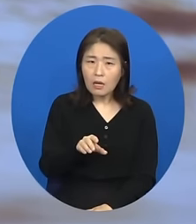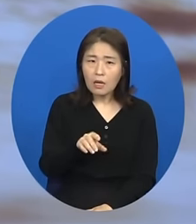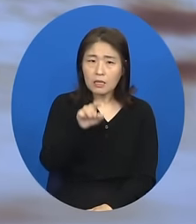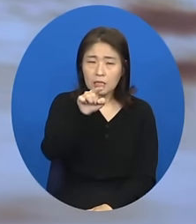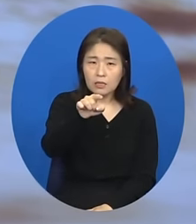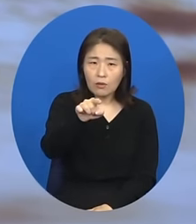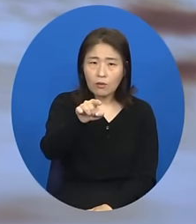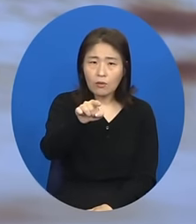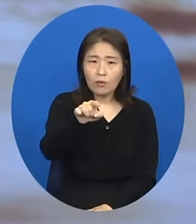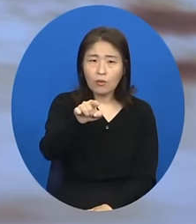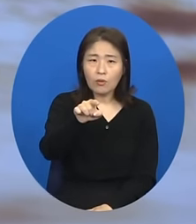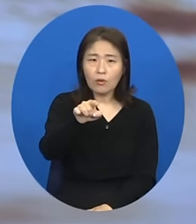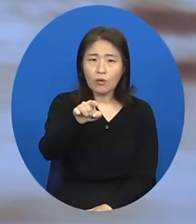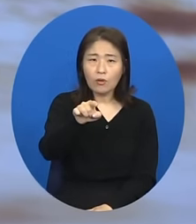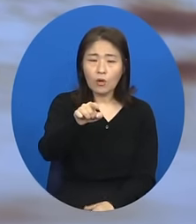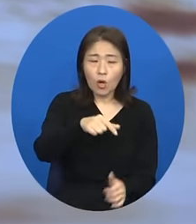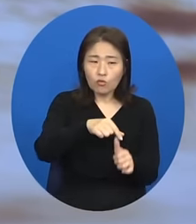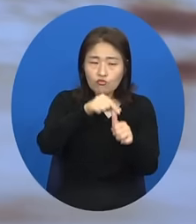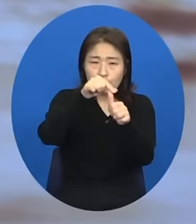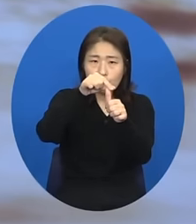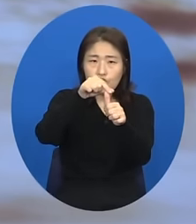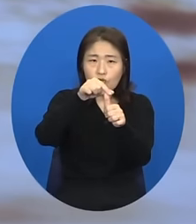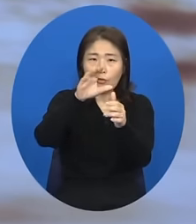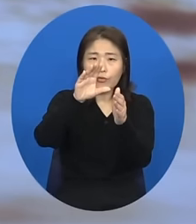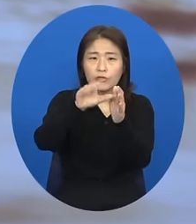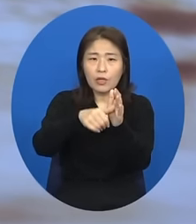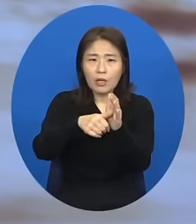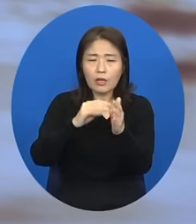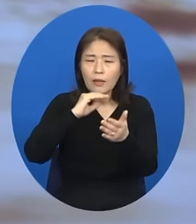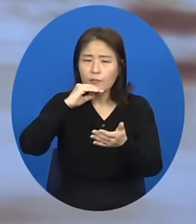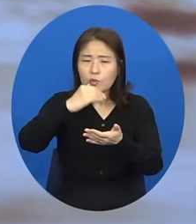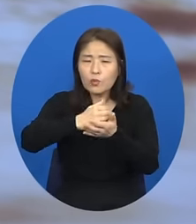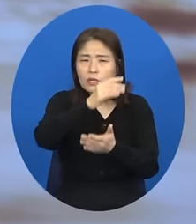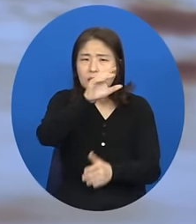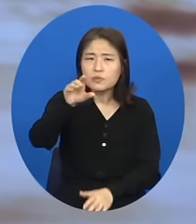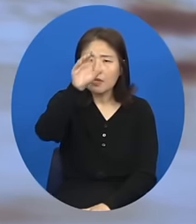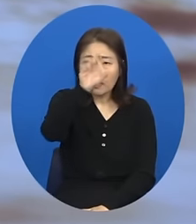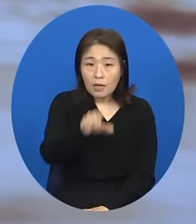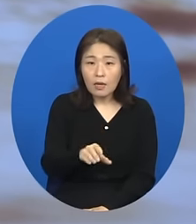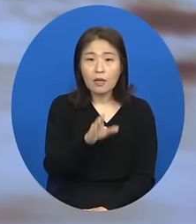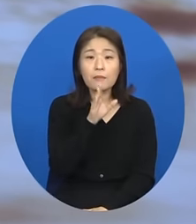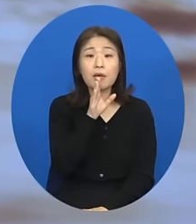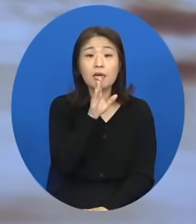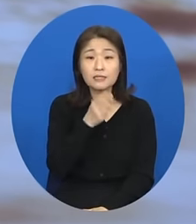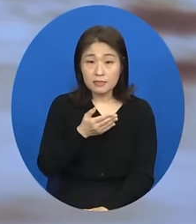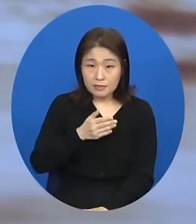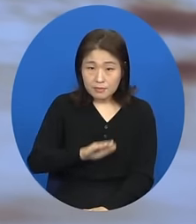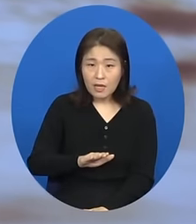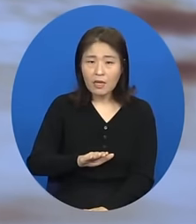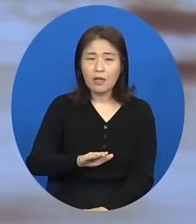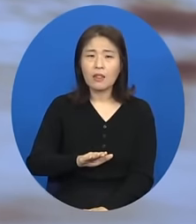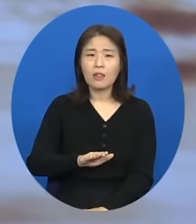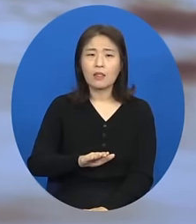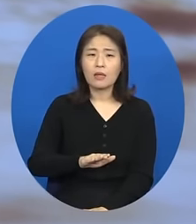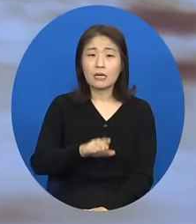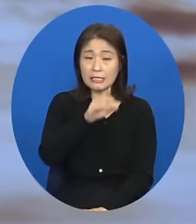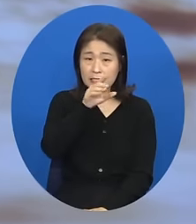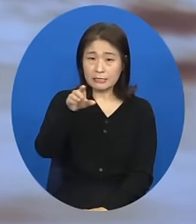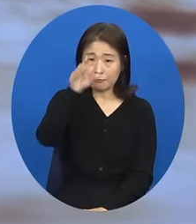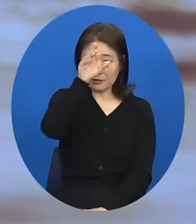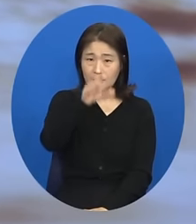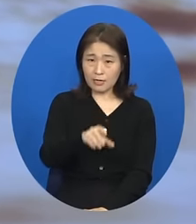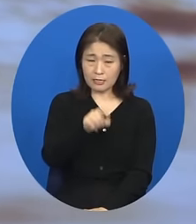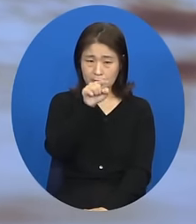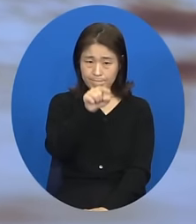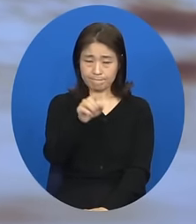얻었을 때 그 감격의 십자가 너무나 중요했지만 제게 십자가는 앞으로 매일을 살아가는